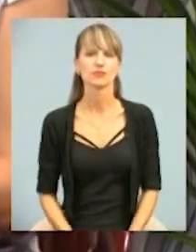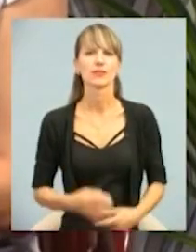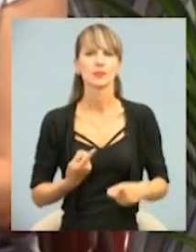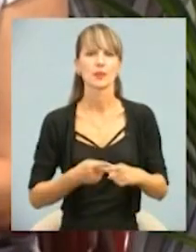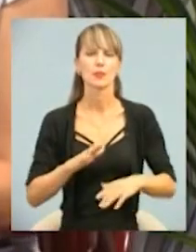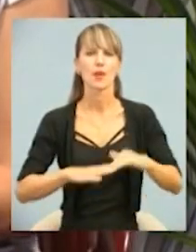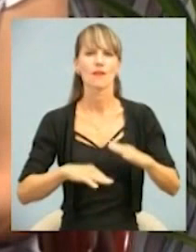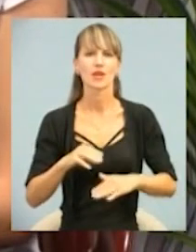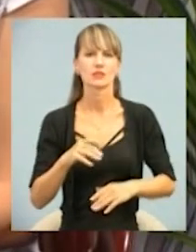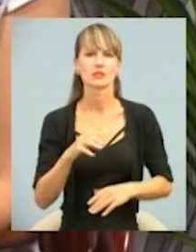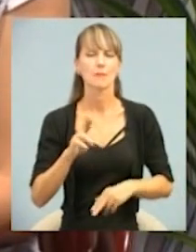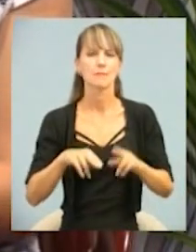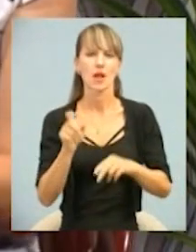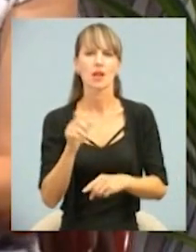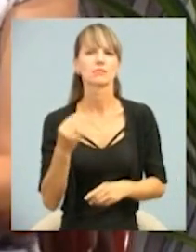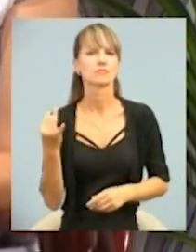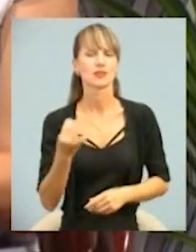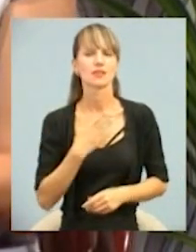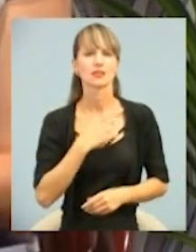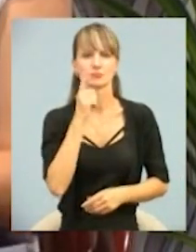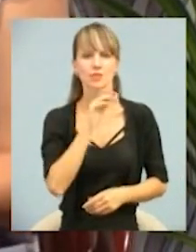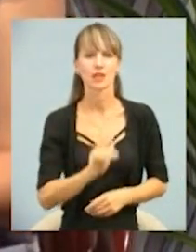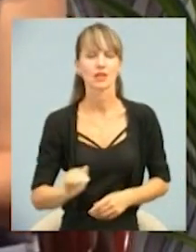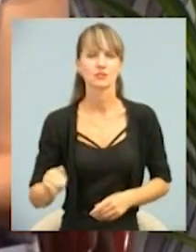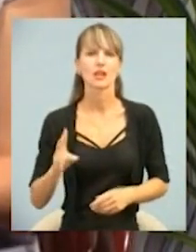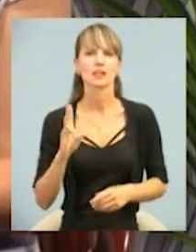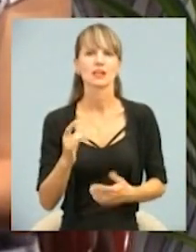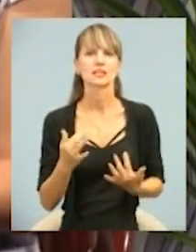Тож, професія маляра дійсно цікава. Навіть наша малеча,